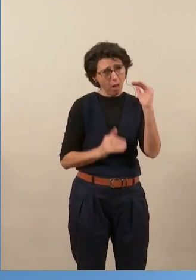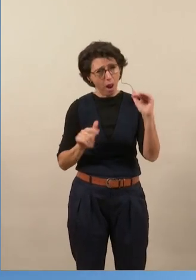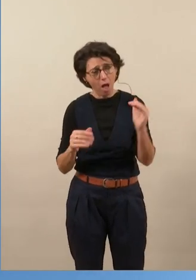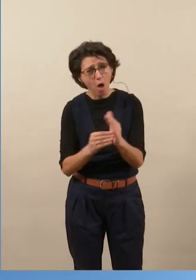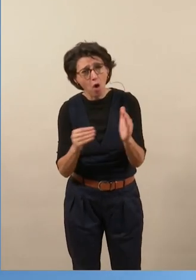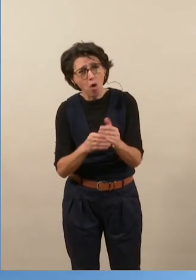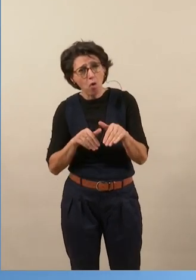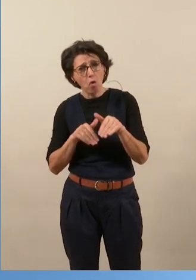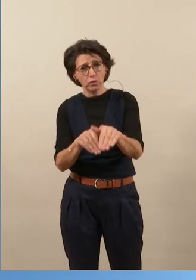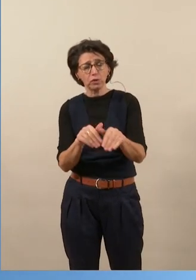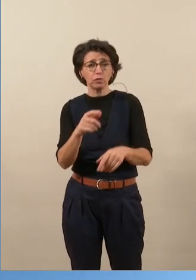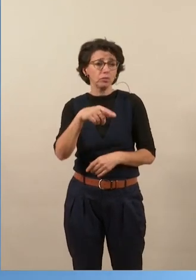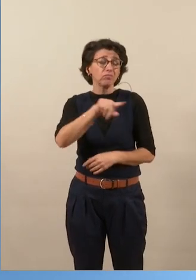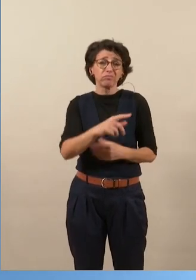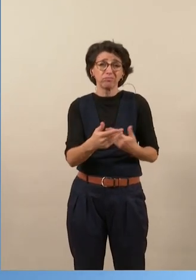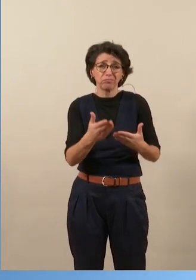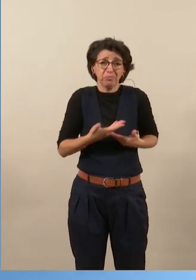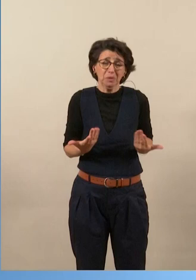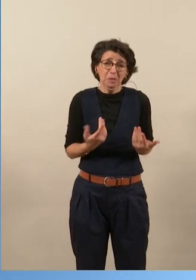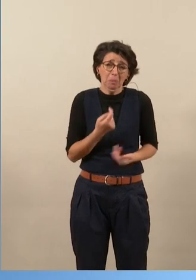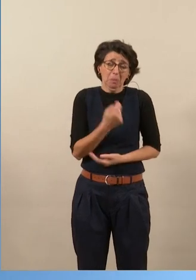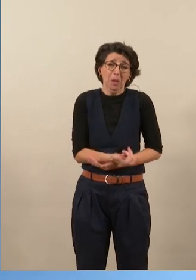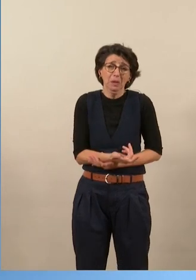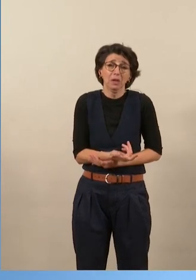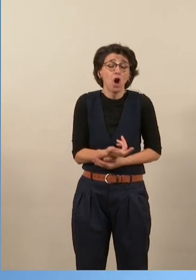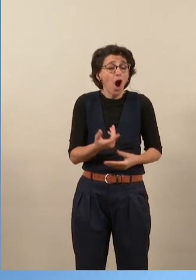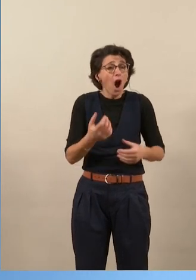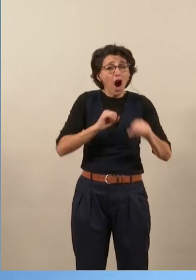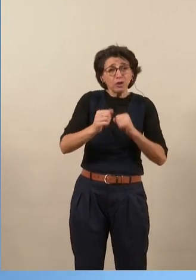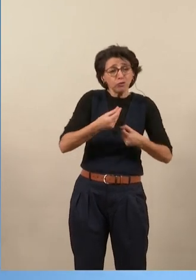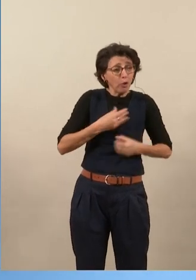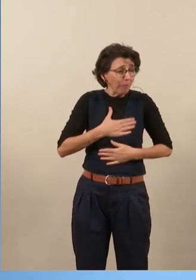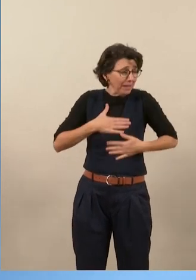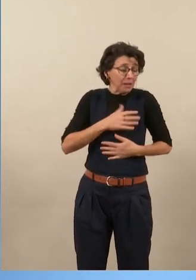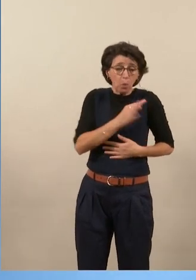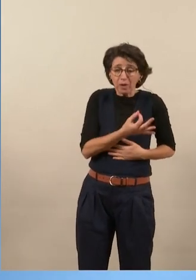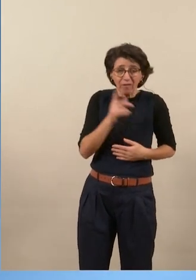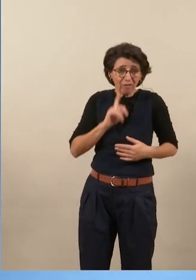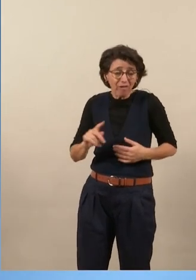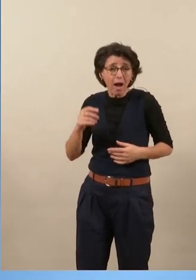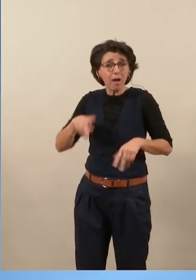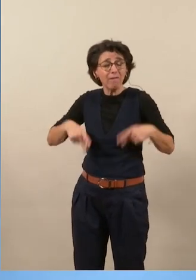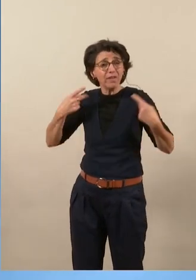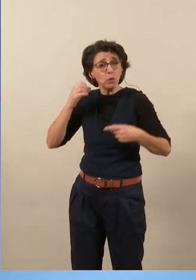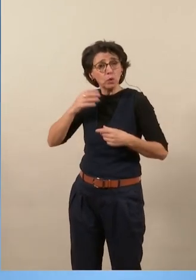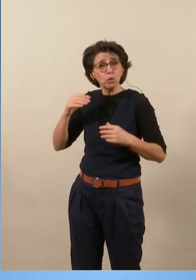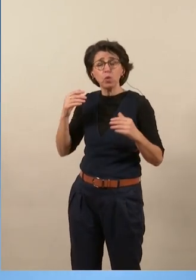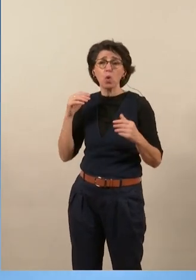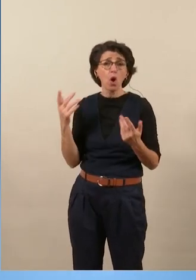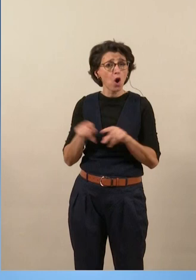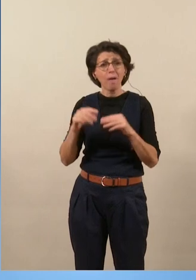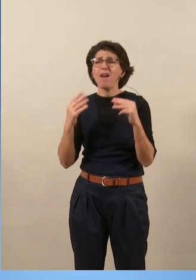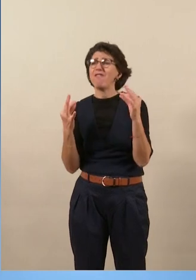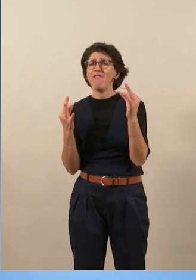naturellement vous proposez des actions pour faire plaisir qui ne permettent pas d'améliorer le quotidien des femmes les plus fragiles et souvent malheureusement